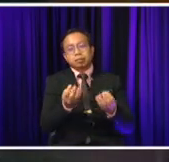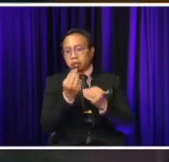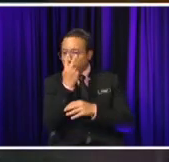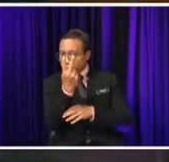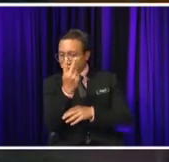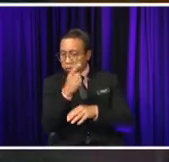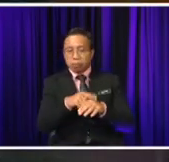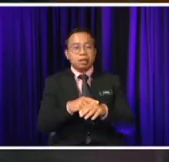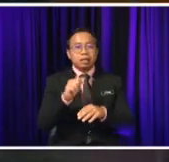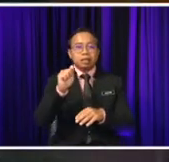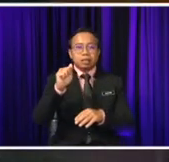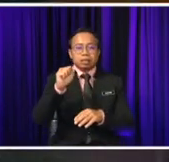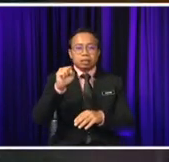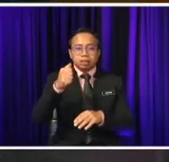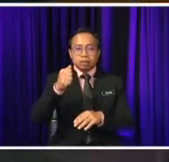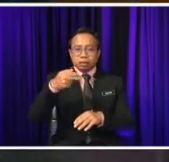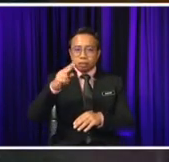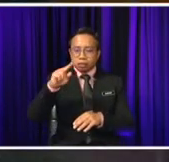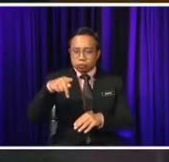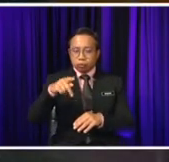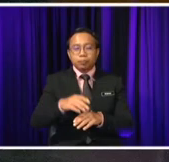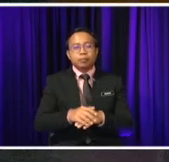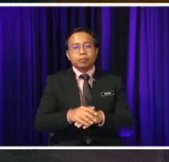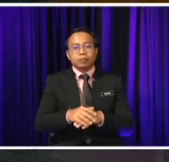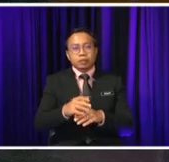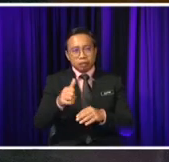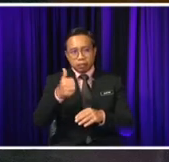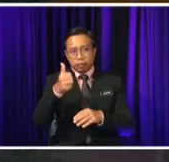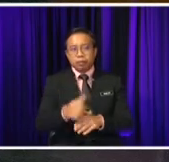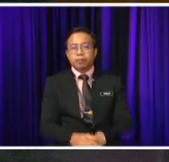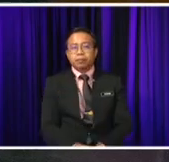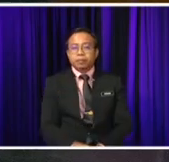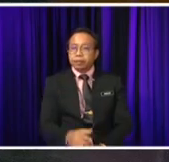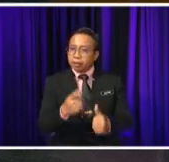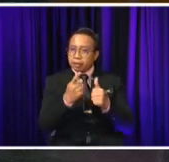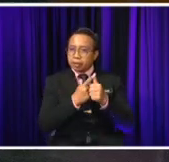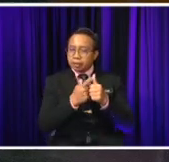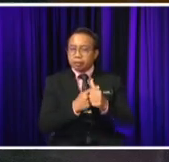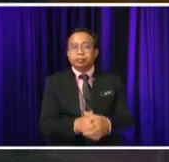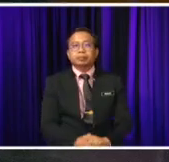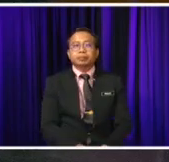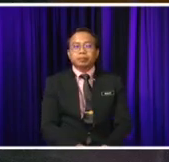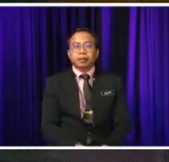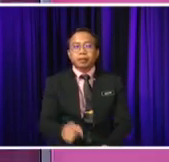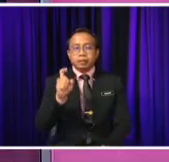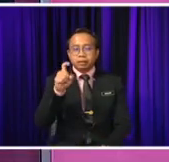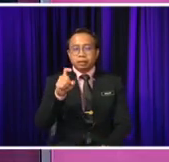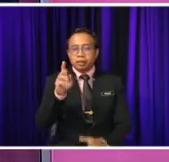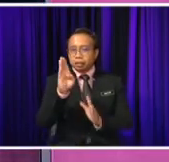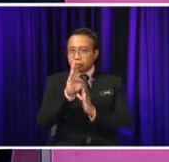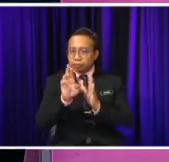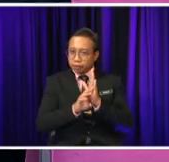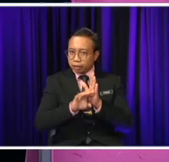perlu ada pada asap sebagai pertahabi sebagai petabi yang hebat apa ciri-cirinya tengok yang pertama ciri-ciri dia mestilah beriman